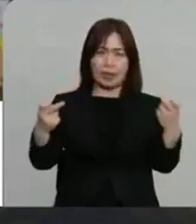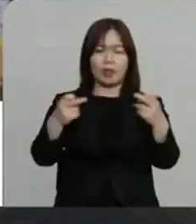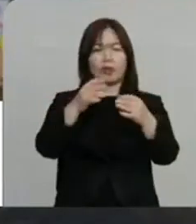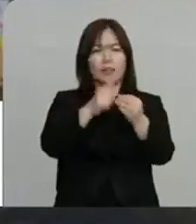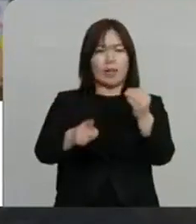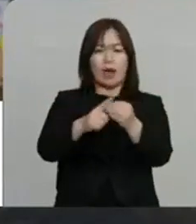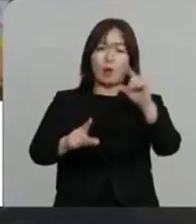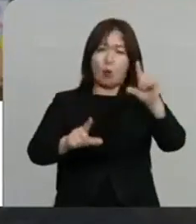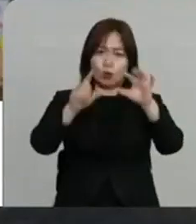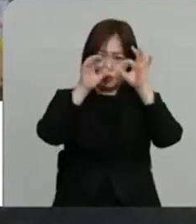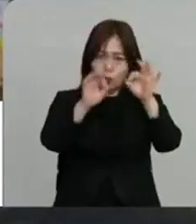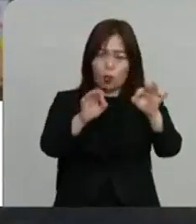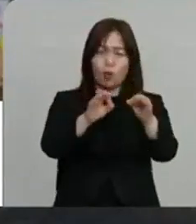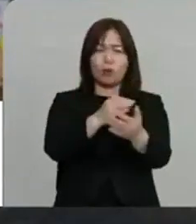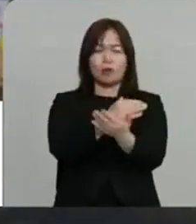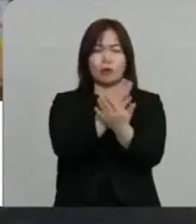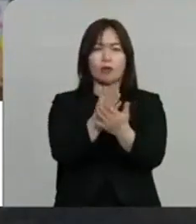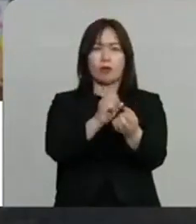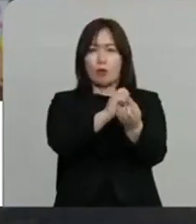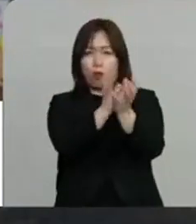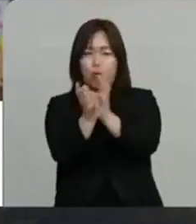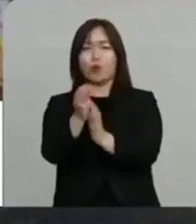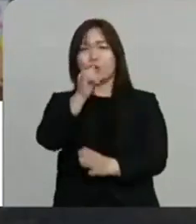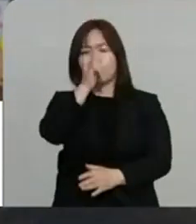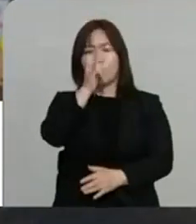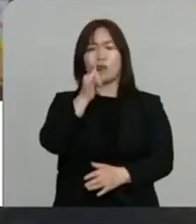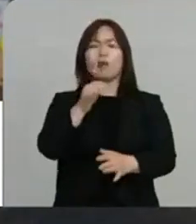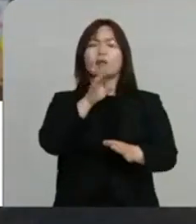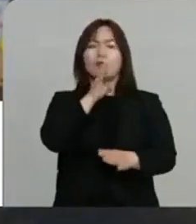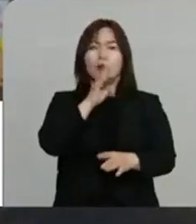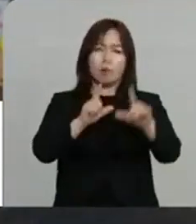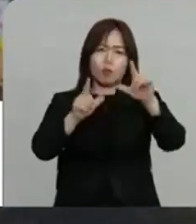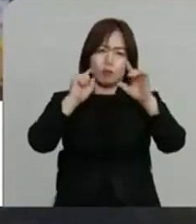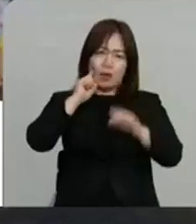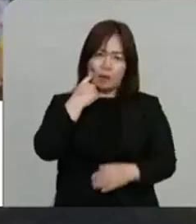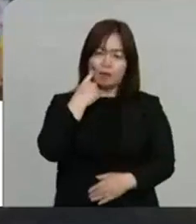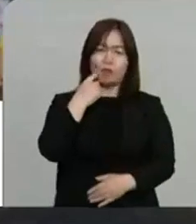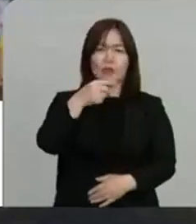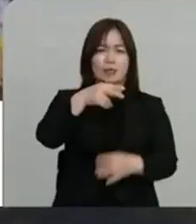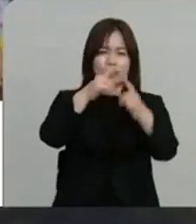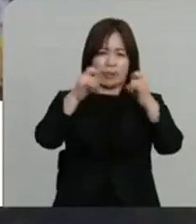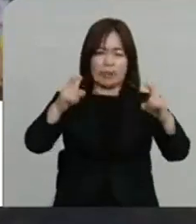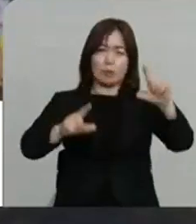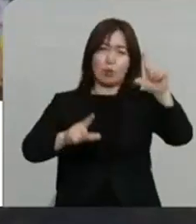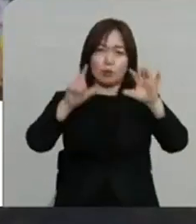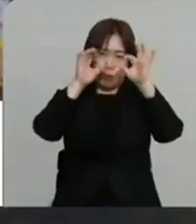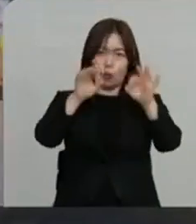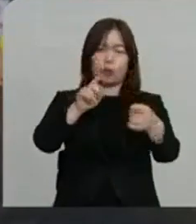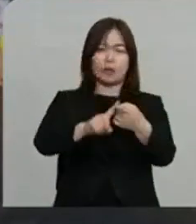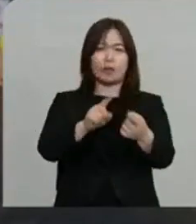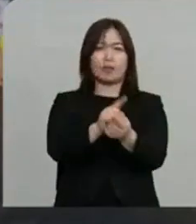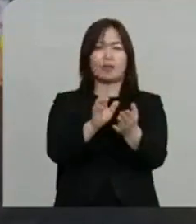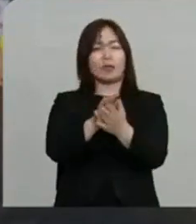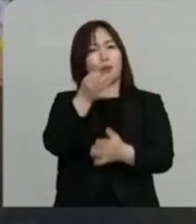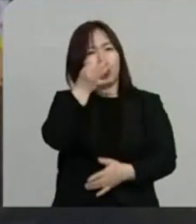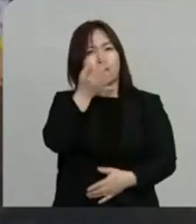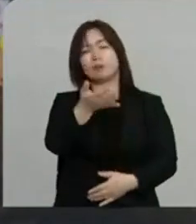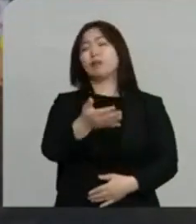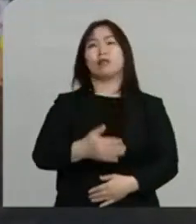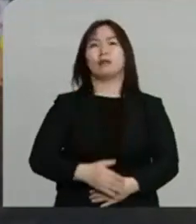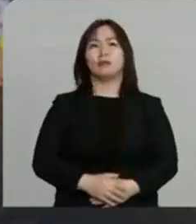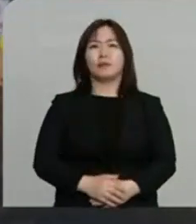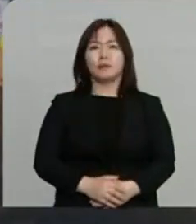또 찰나의 순간을 붉게 물들이고 눈물처럼 뚝뚝 떨어진 선운사의 동백을 서창석 기자가 소개합니다.